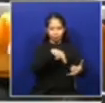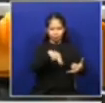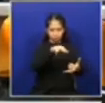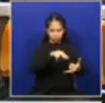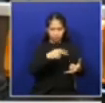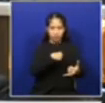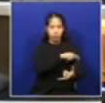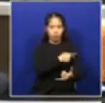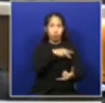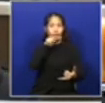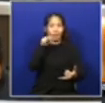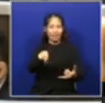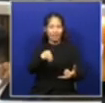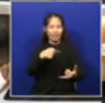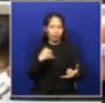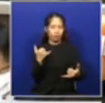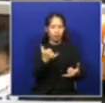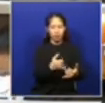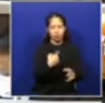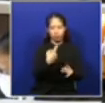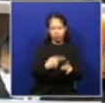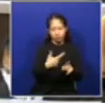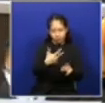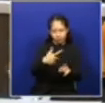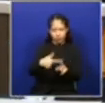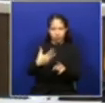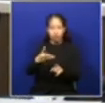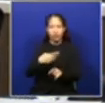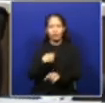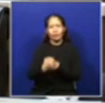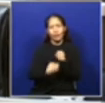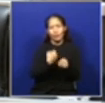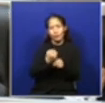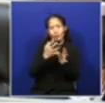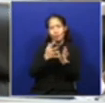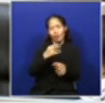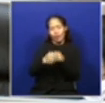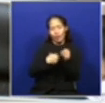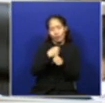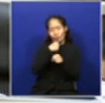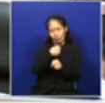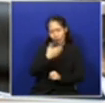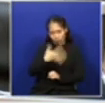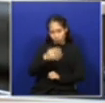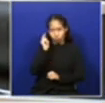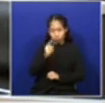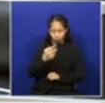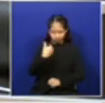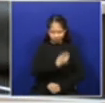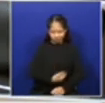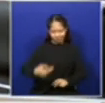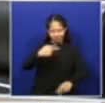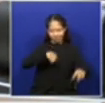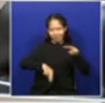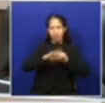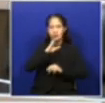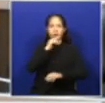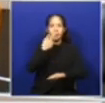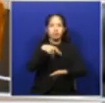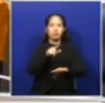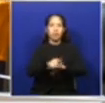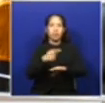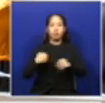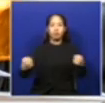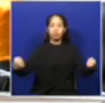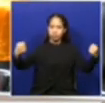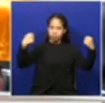ของแพทย์3เดือน6เดือนเราอายุมากแล้วท่านประธานครับเราต้องดูแลสุขภาพถ้าท่านประธานเป็นคนที่มีความแข็ง